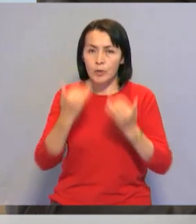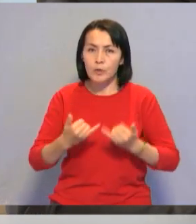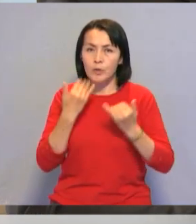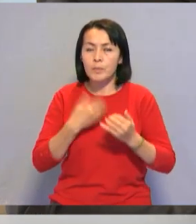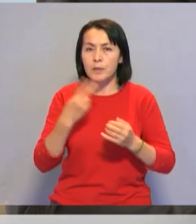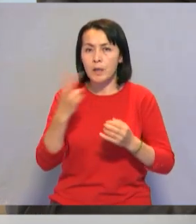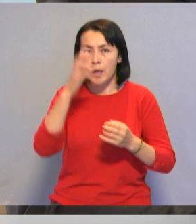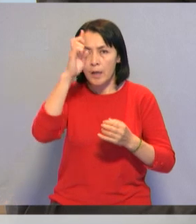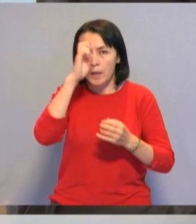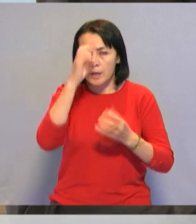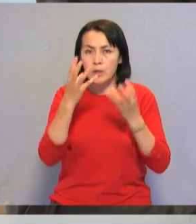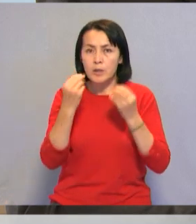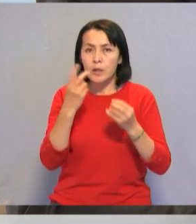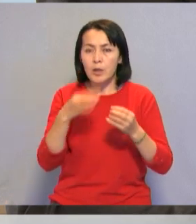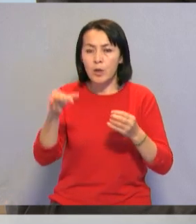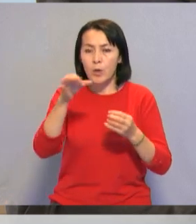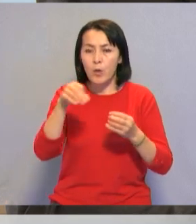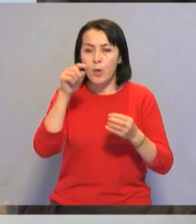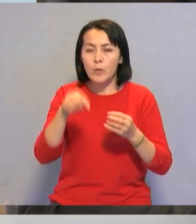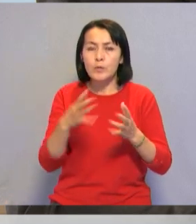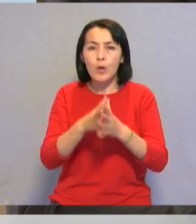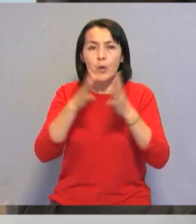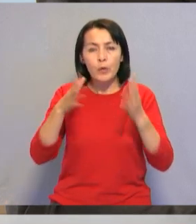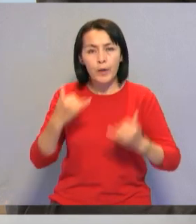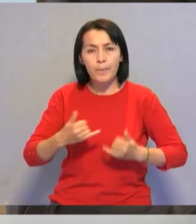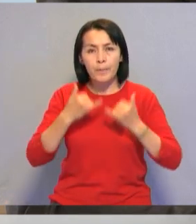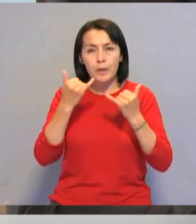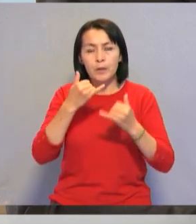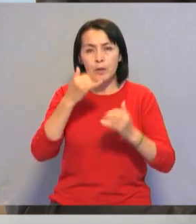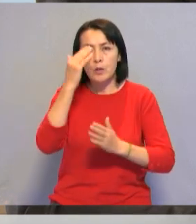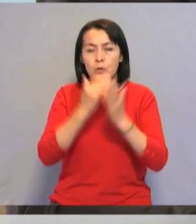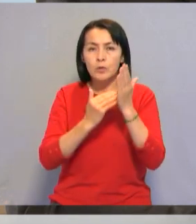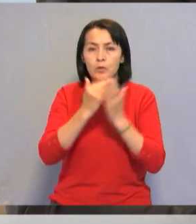біздің екі ел арасында және екі өңір арасында үлкен жоғарғы